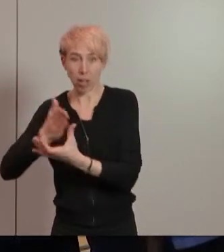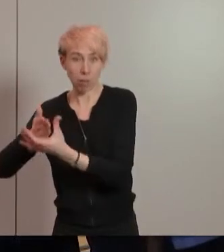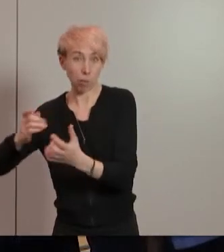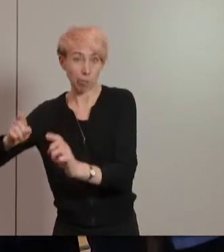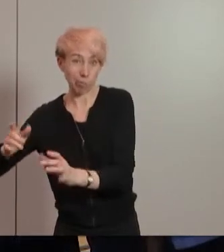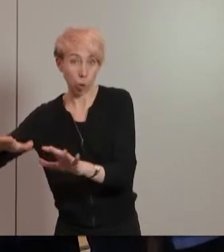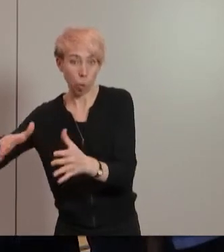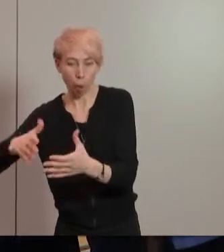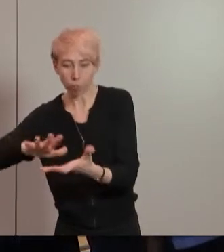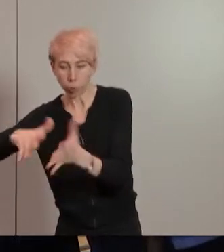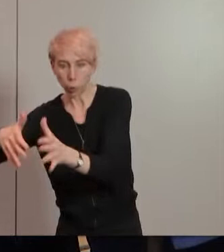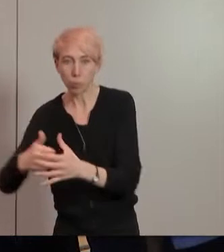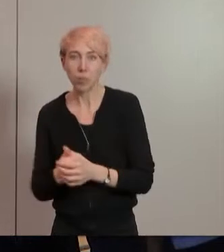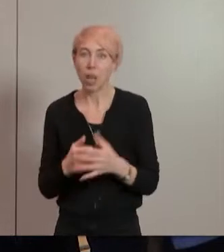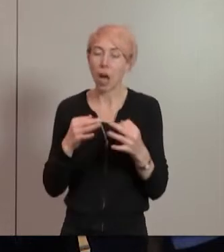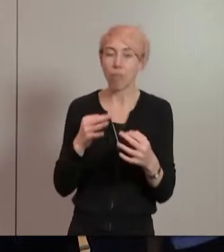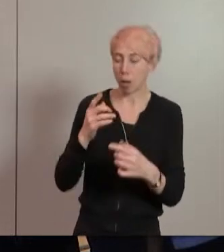S'agissant de la rétrospective financière,